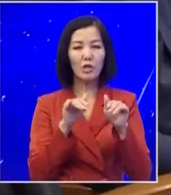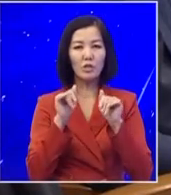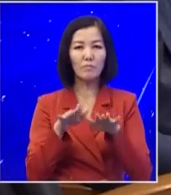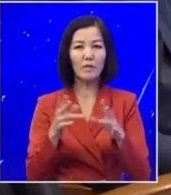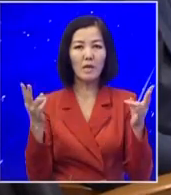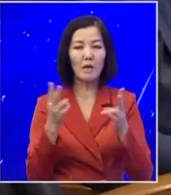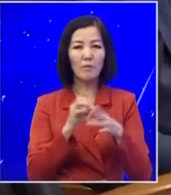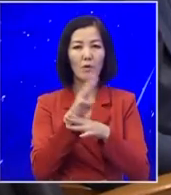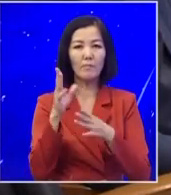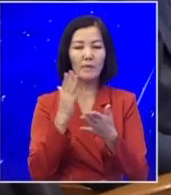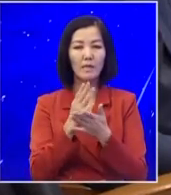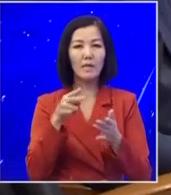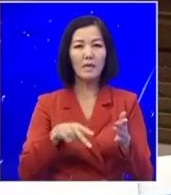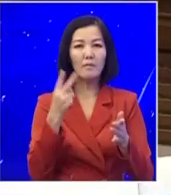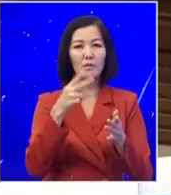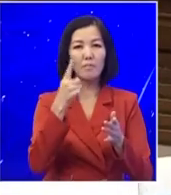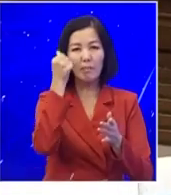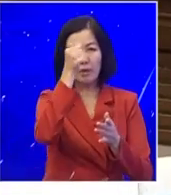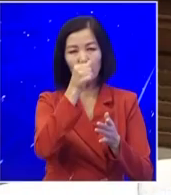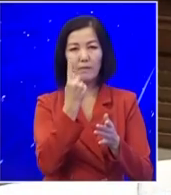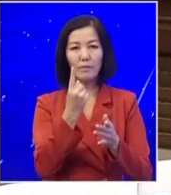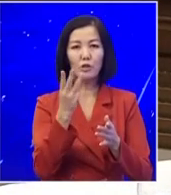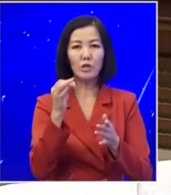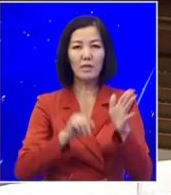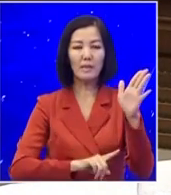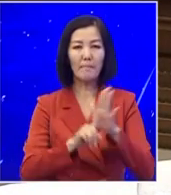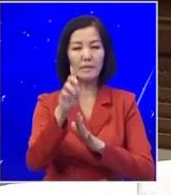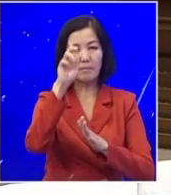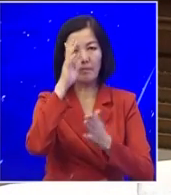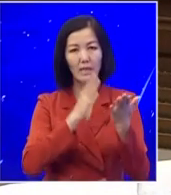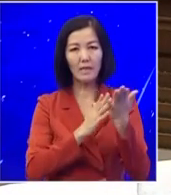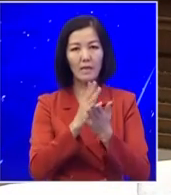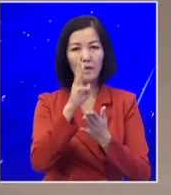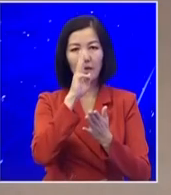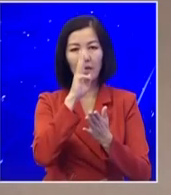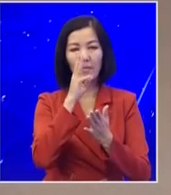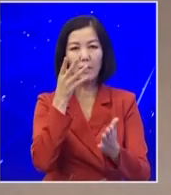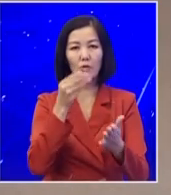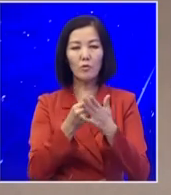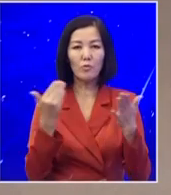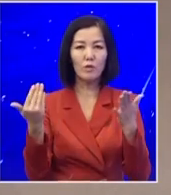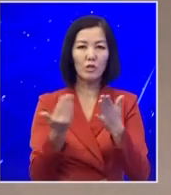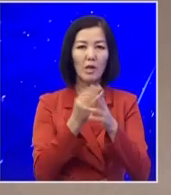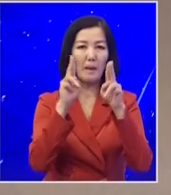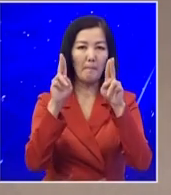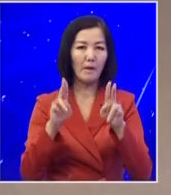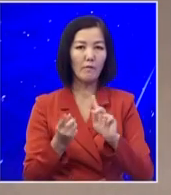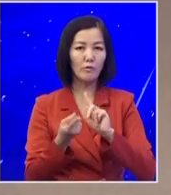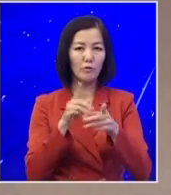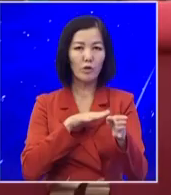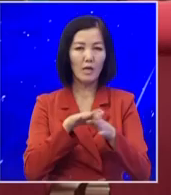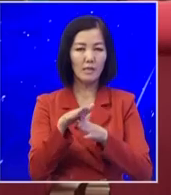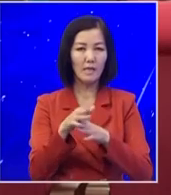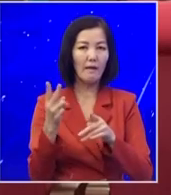қамтамасыз етіледі. 2021 жылға 1 шілдеден бастап мемлекеттік қызметшілерге еңбекақы төлеудің жаңа жүйесіне көшу жүзеге